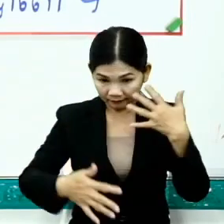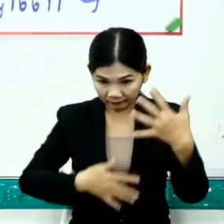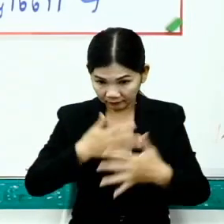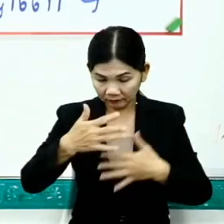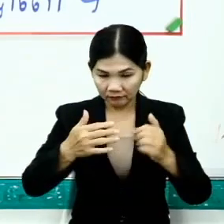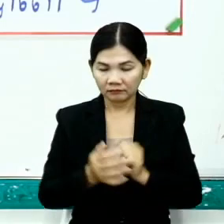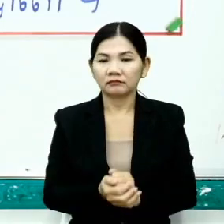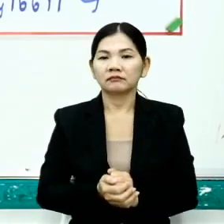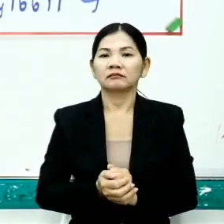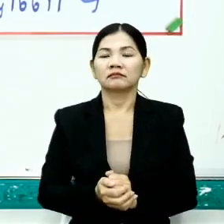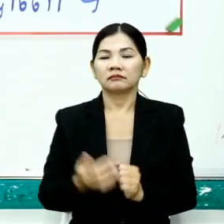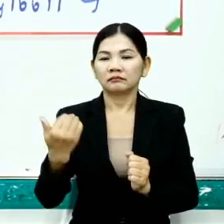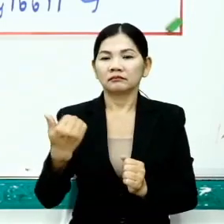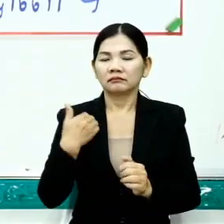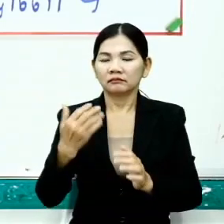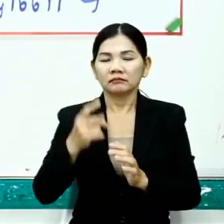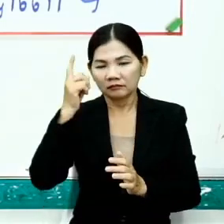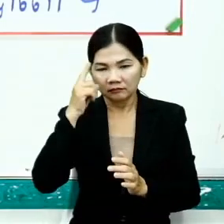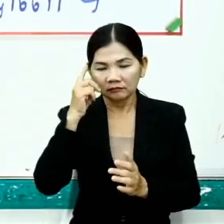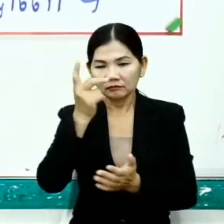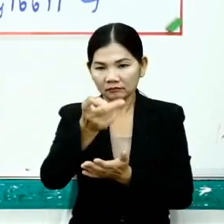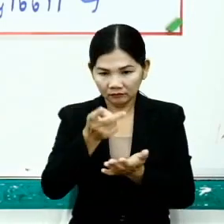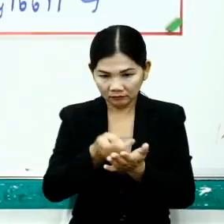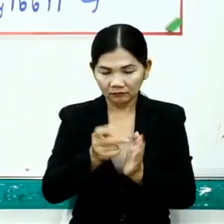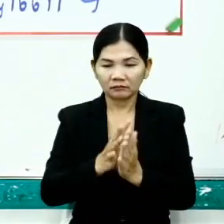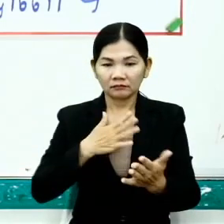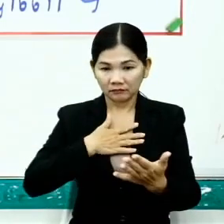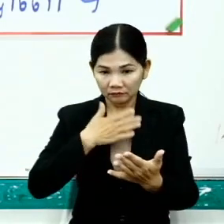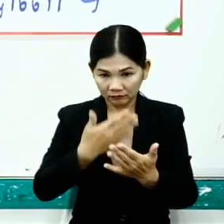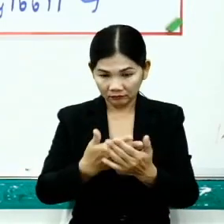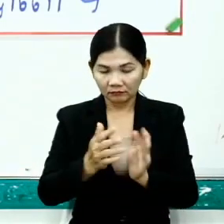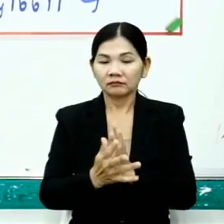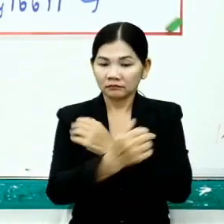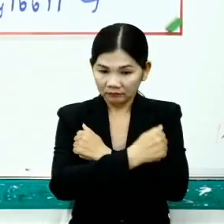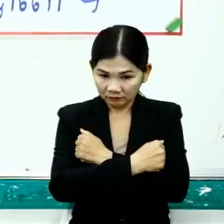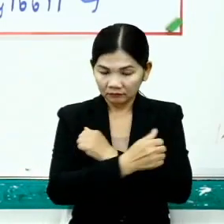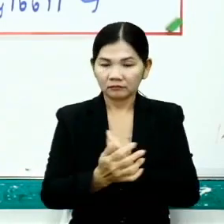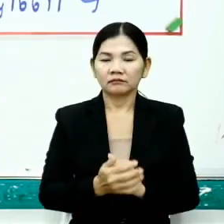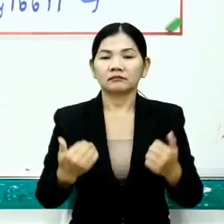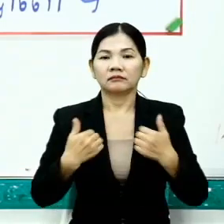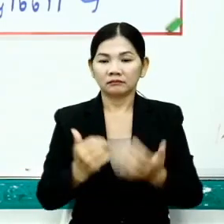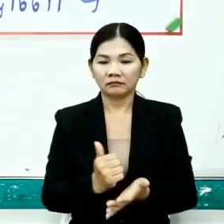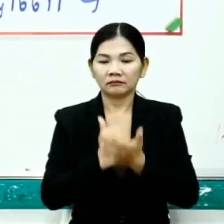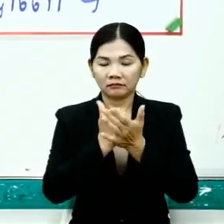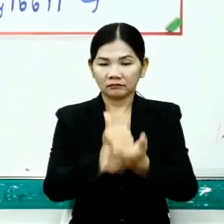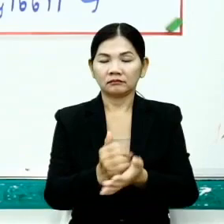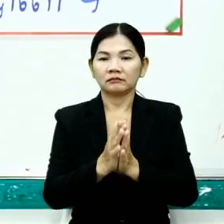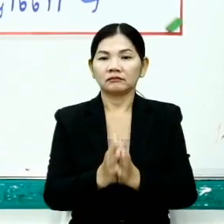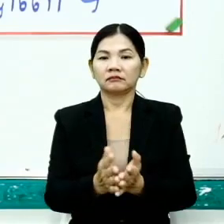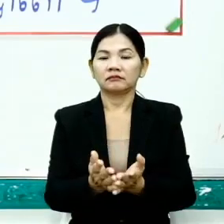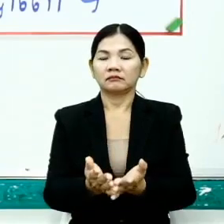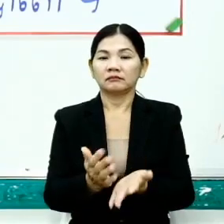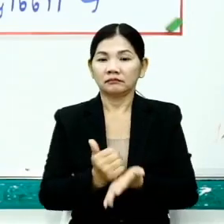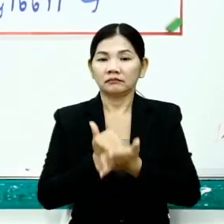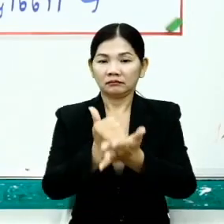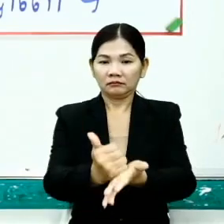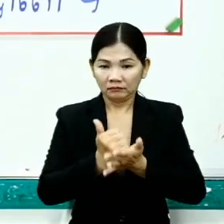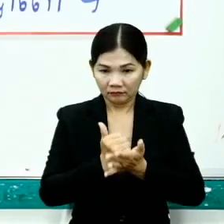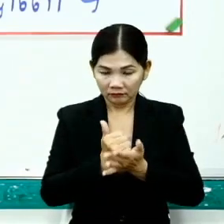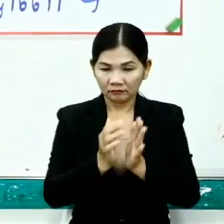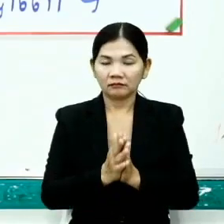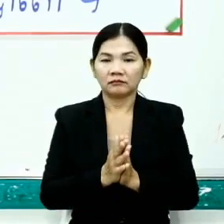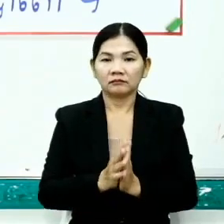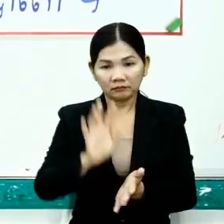ត្តចាធ្វើឲ្យគេដឹងគុណរបស់យើងហើយគេស្រឡាញ់យើងអញ្ចឹងគឺការជួយគ្នាទៅមកទៅវិញទៅមក